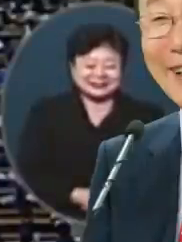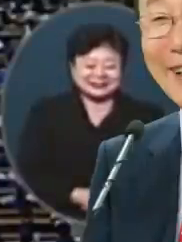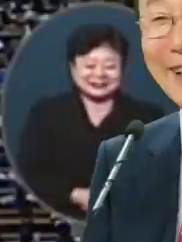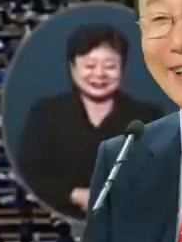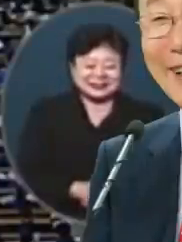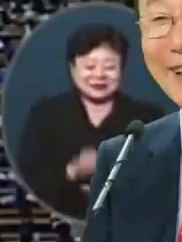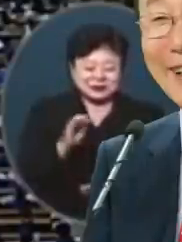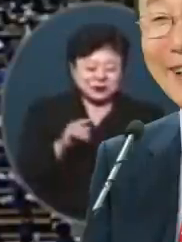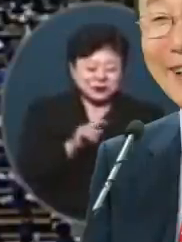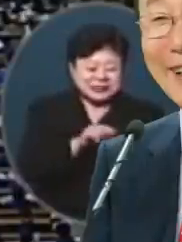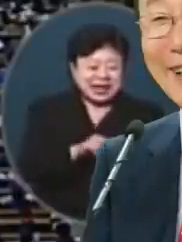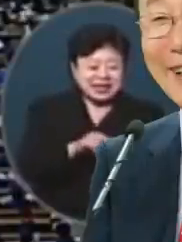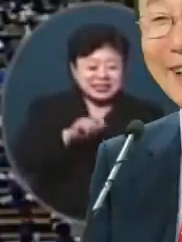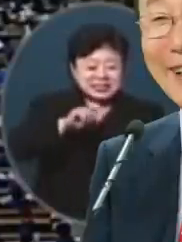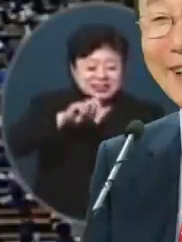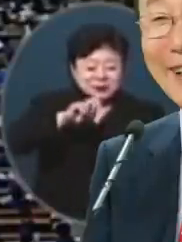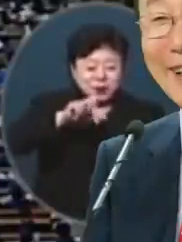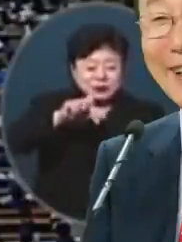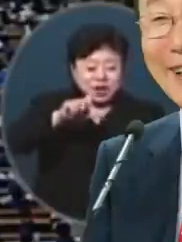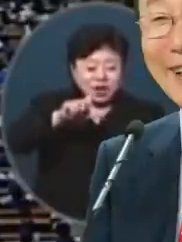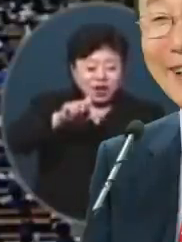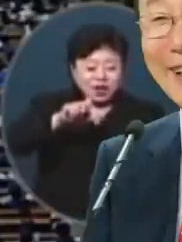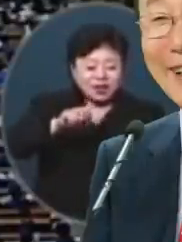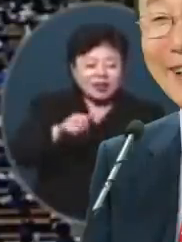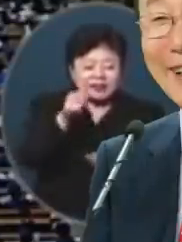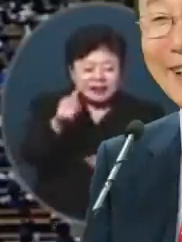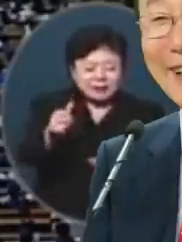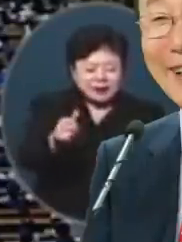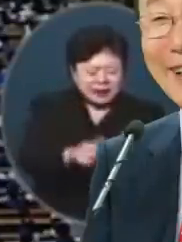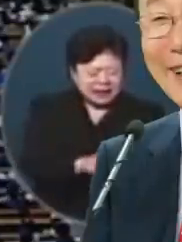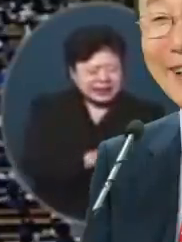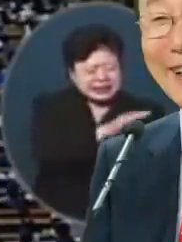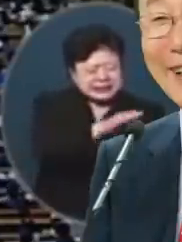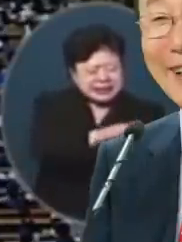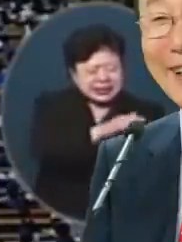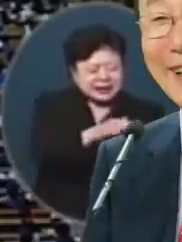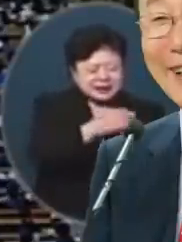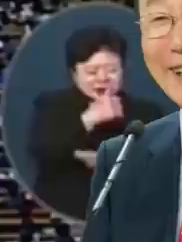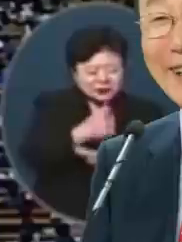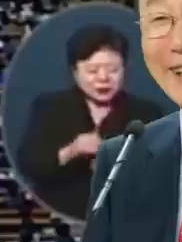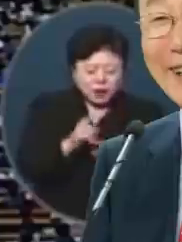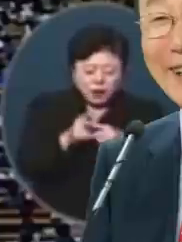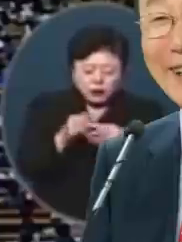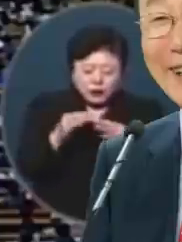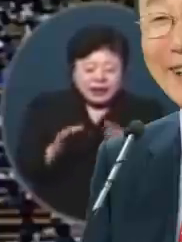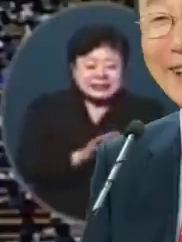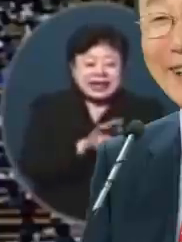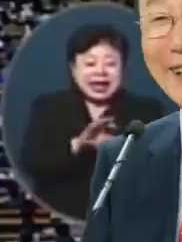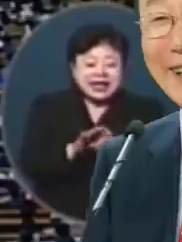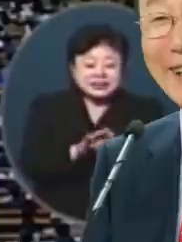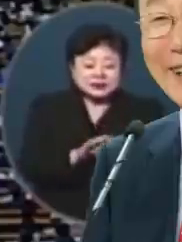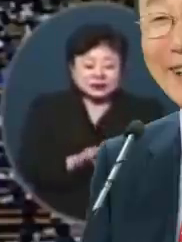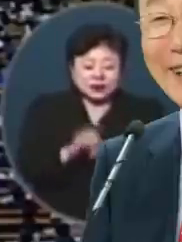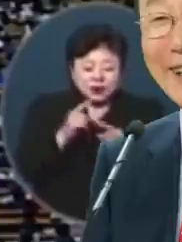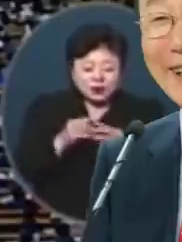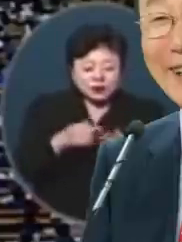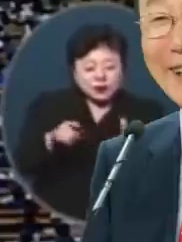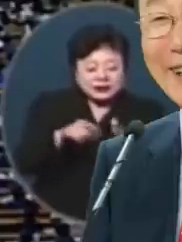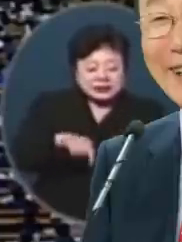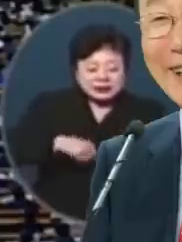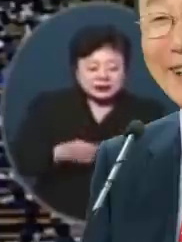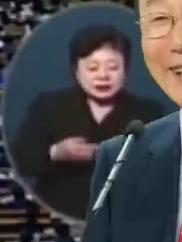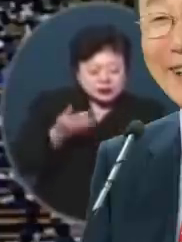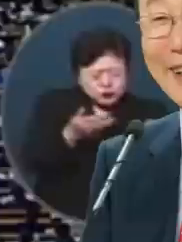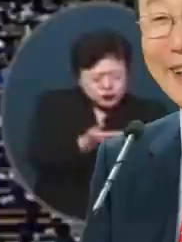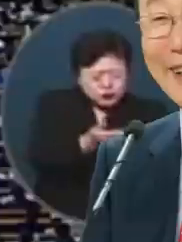에베소 5장 25절에 보면 남편들아 아내 사랑하기를 그리스도께서 교회를 사랑하시고 그 교회를 위하여